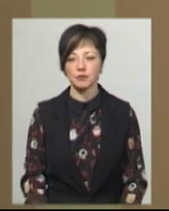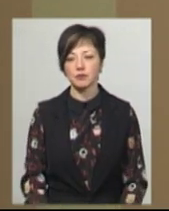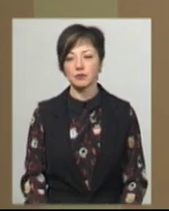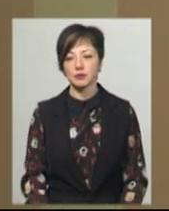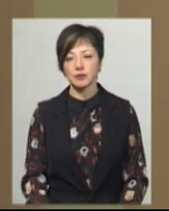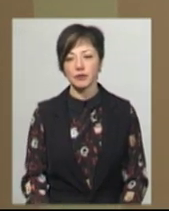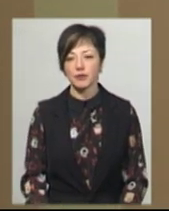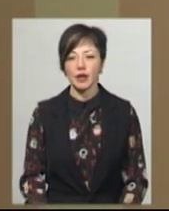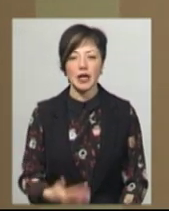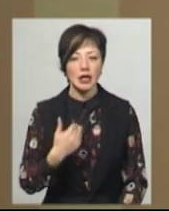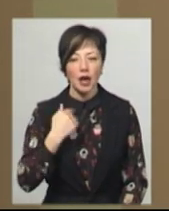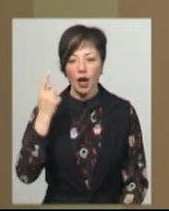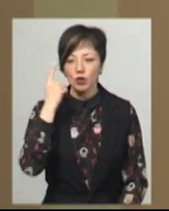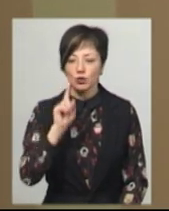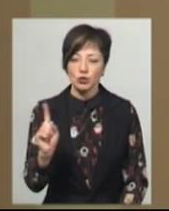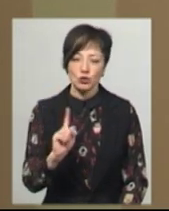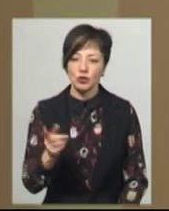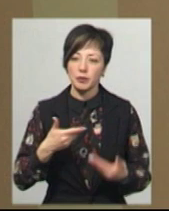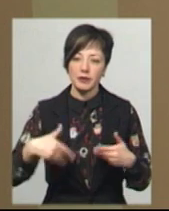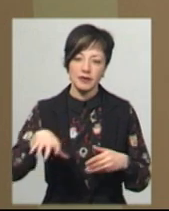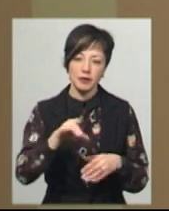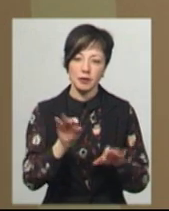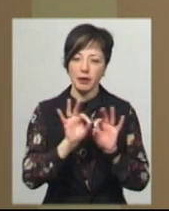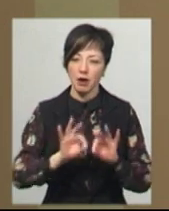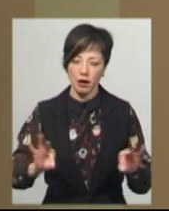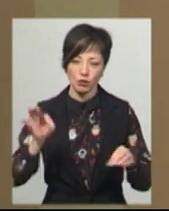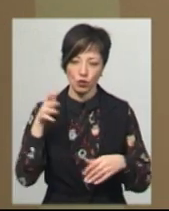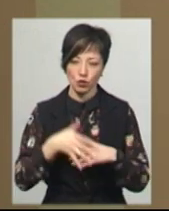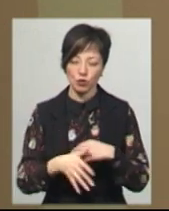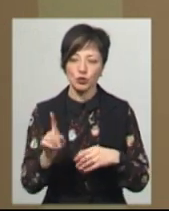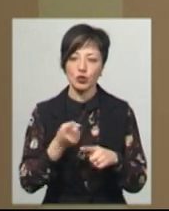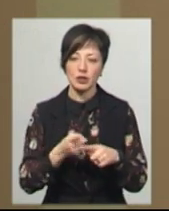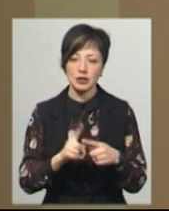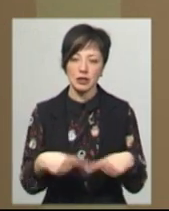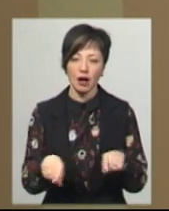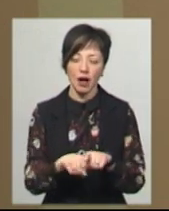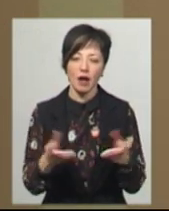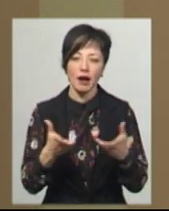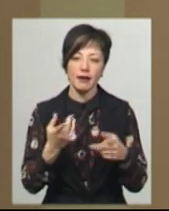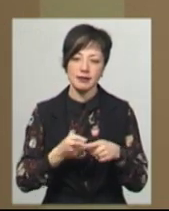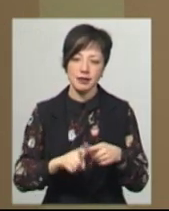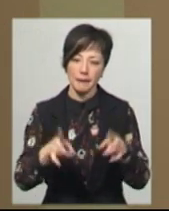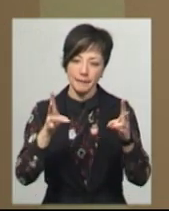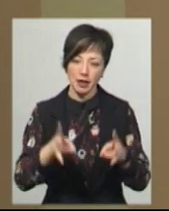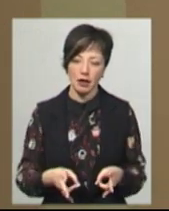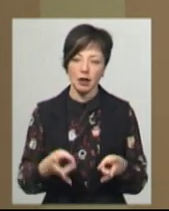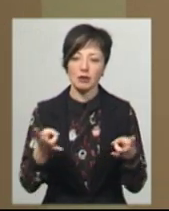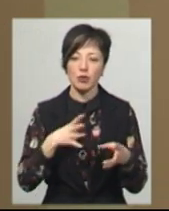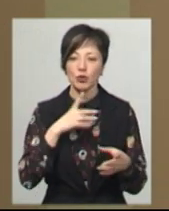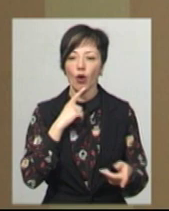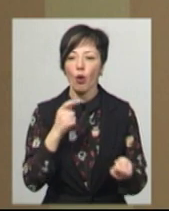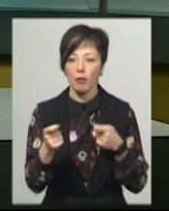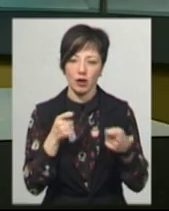чоловік. Я думаю, що ми всі прекрасно розуміємо, що це таке, яка це біда, тому треба бути дуже